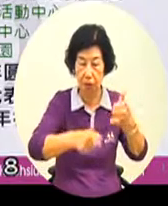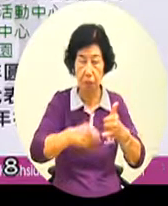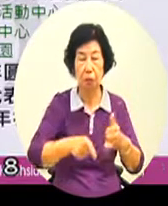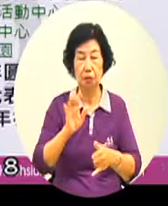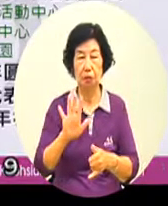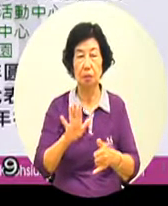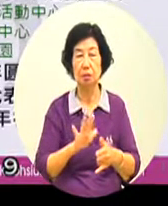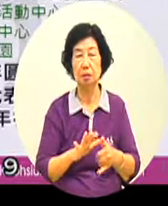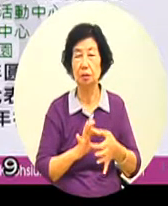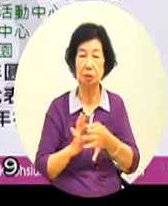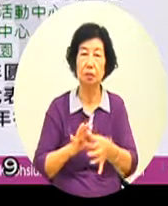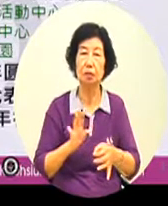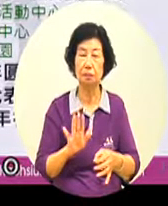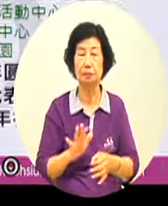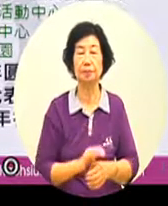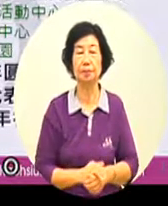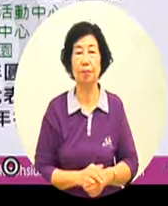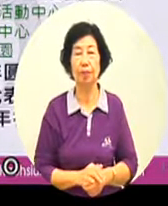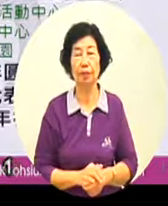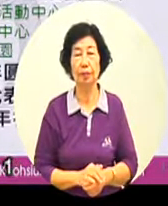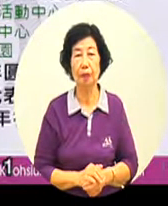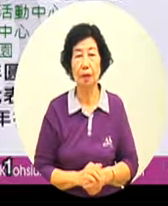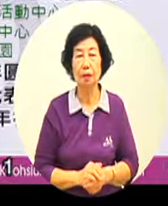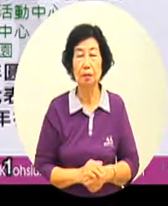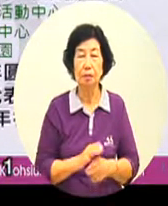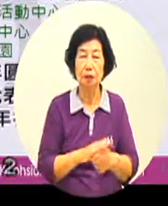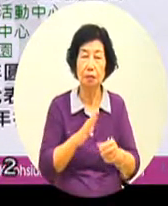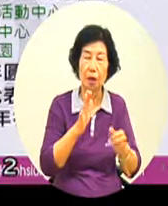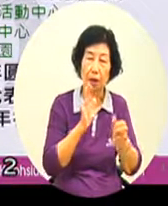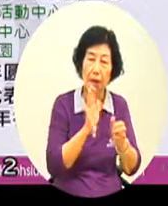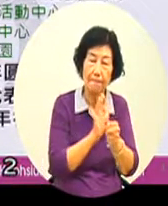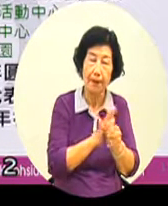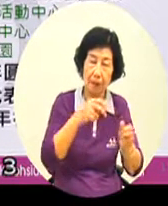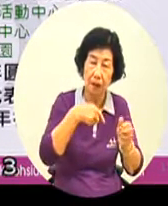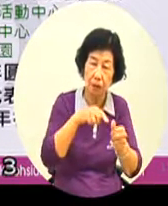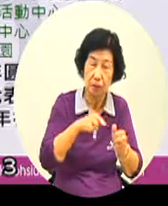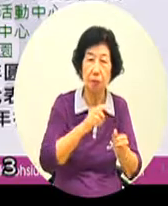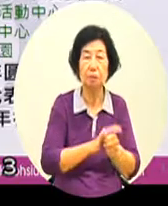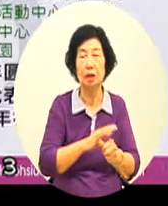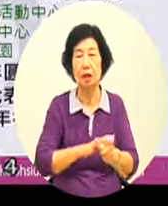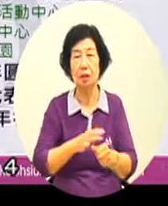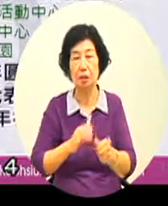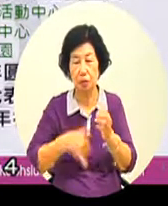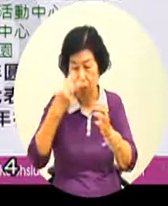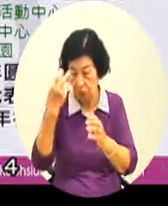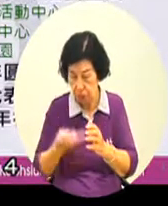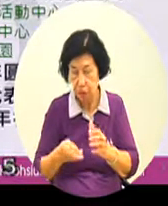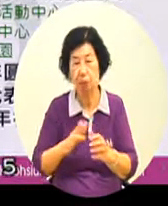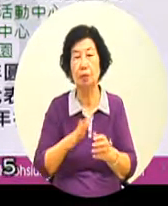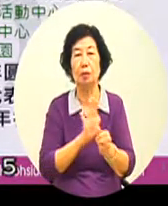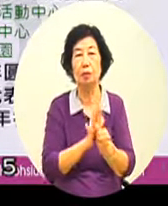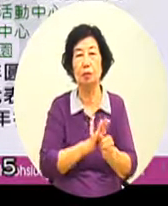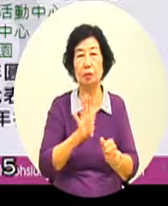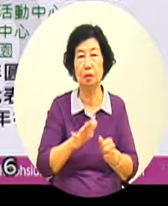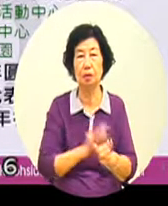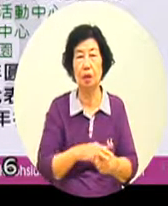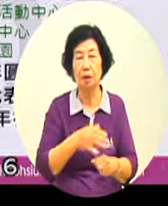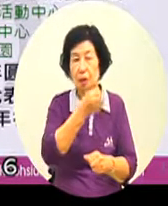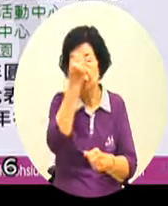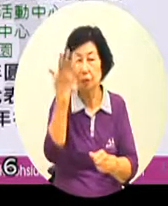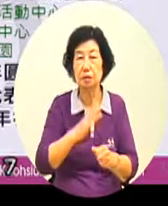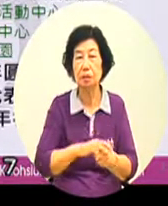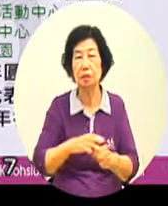关的，不管是辅导服务或是在地的一个咨询的服务点。那青少年部分，我们也有建制不同